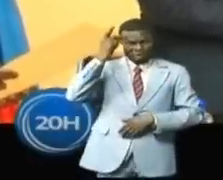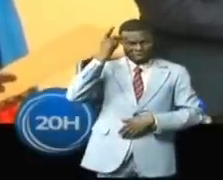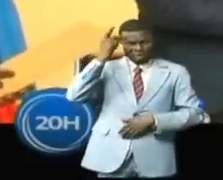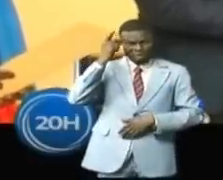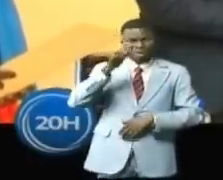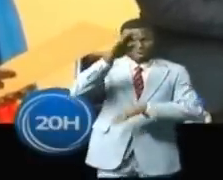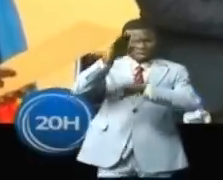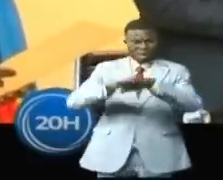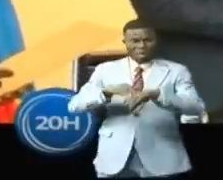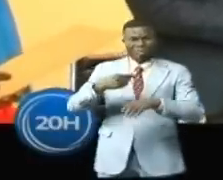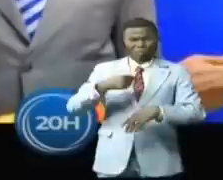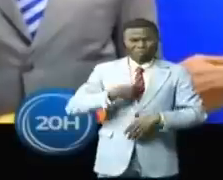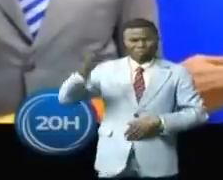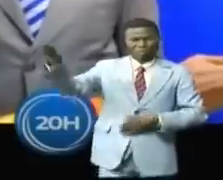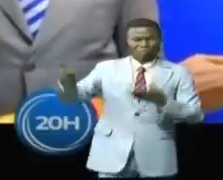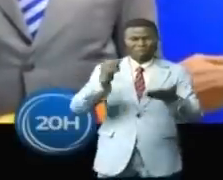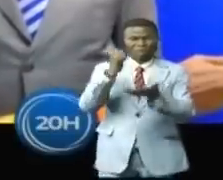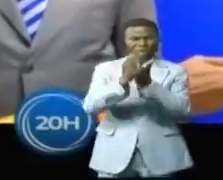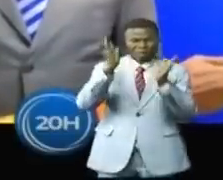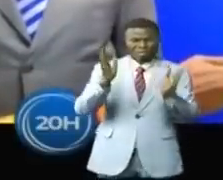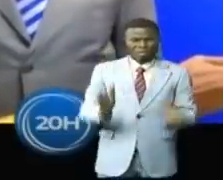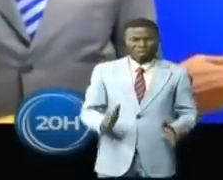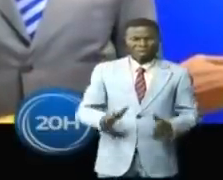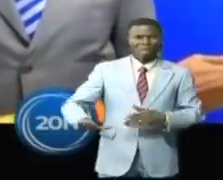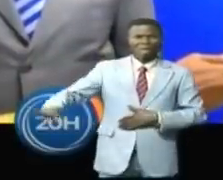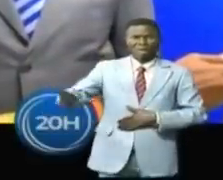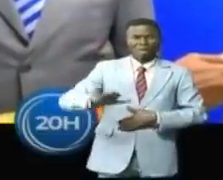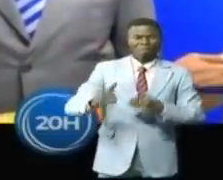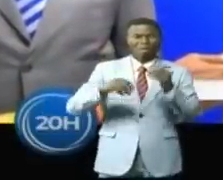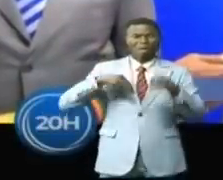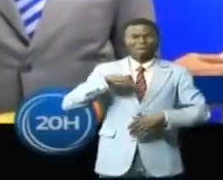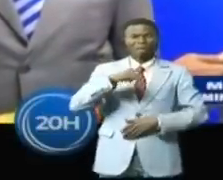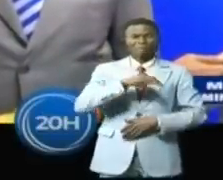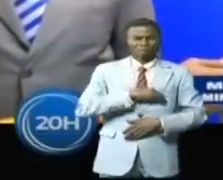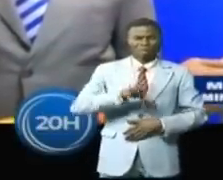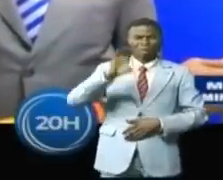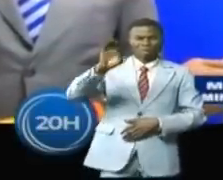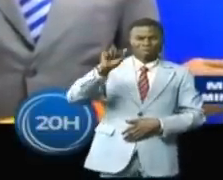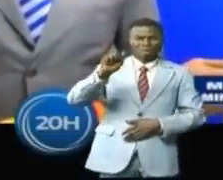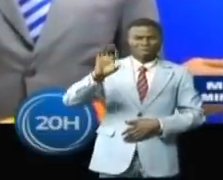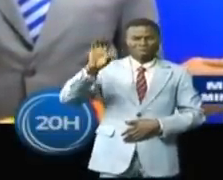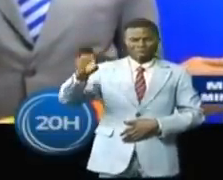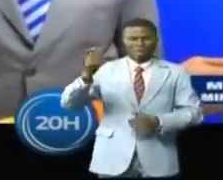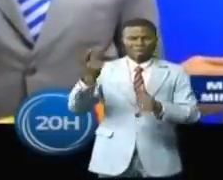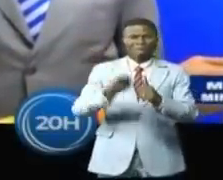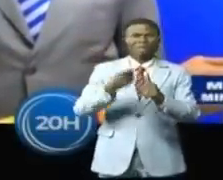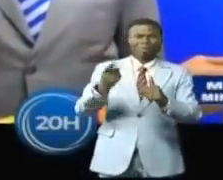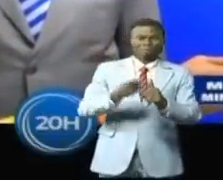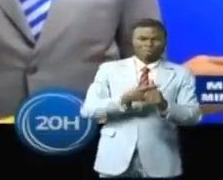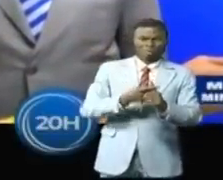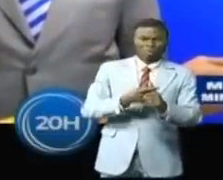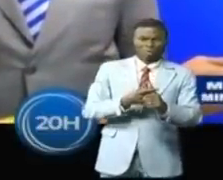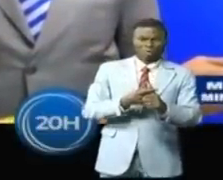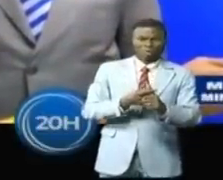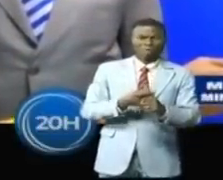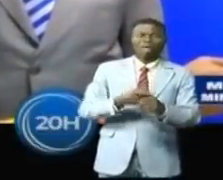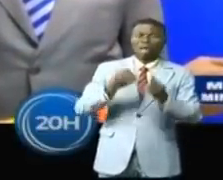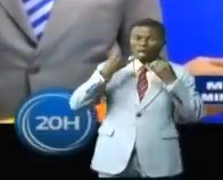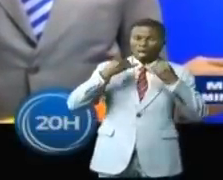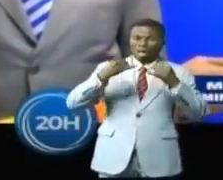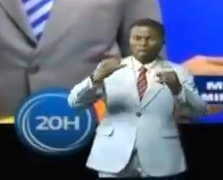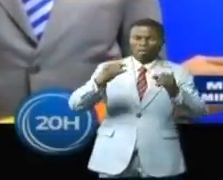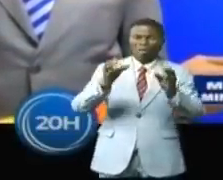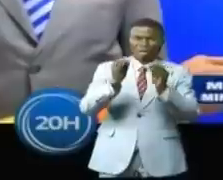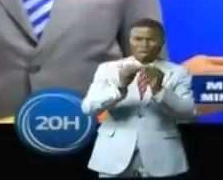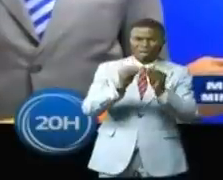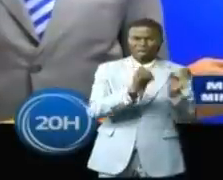invité les ambassadeurs de pays membres de la CAC, premièrement pour être informés des assises qui